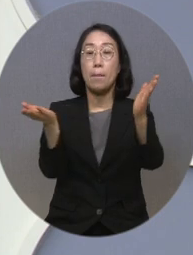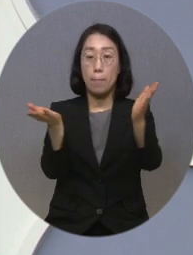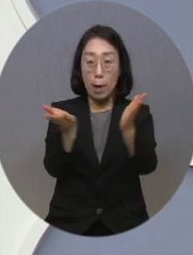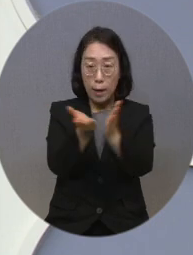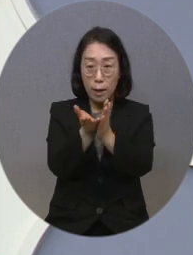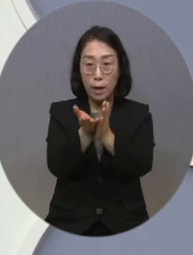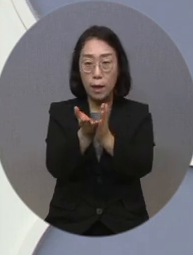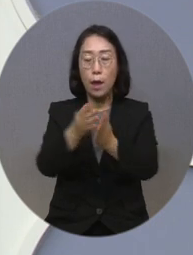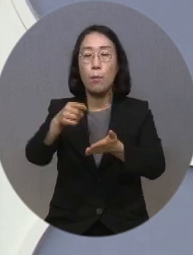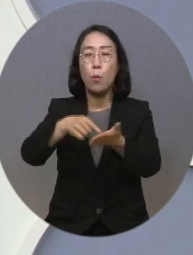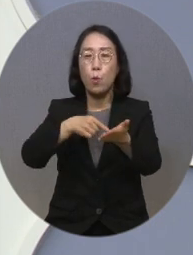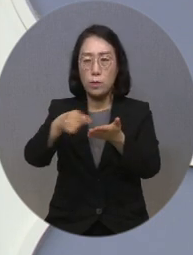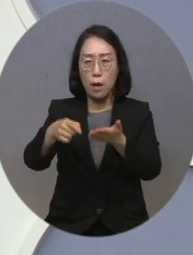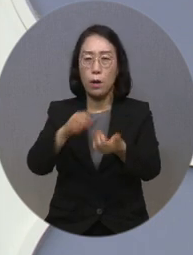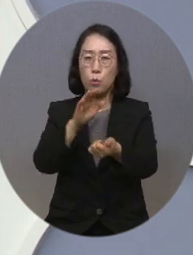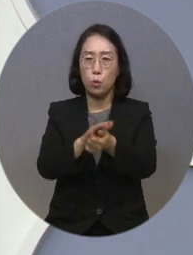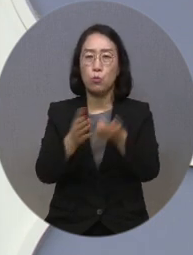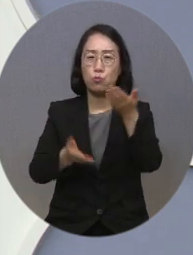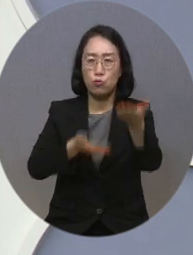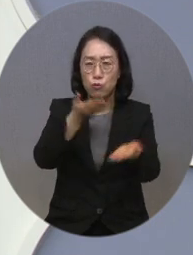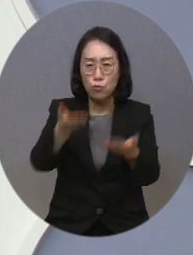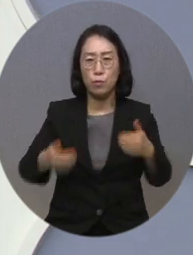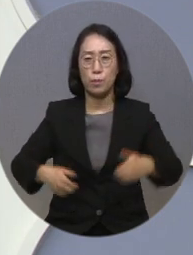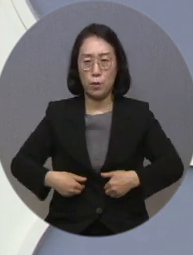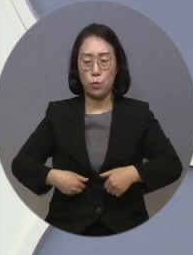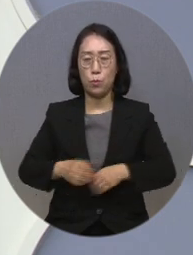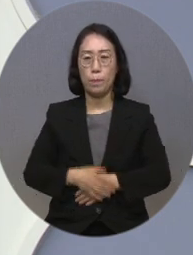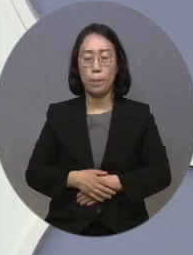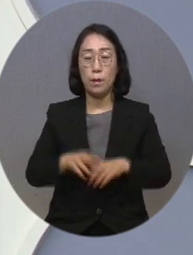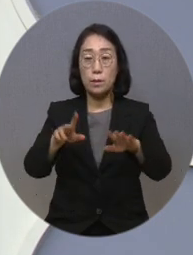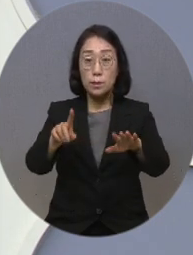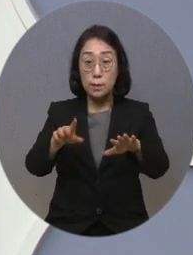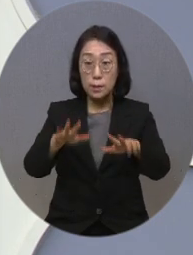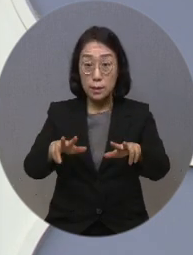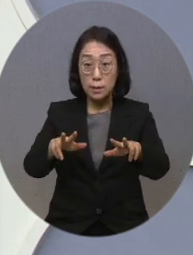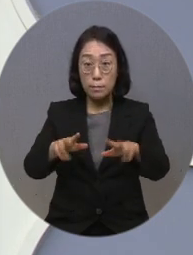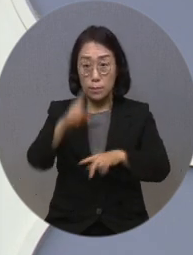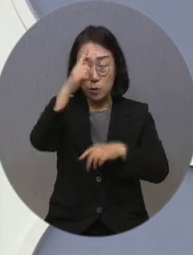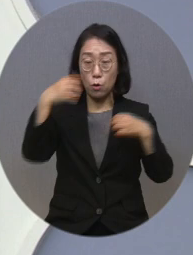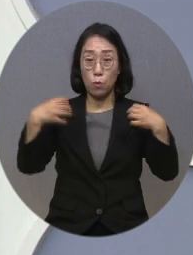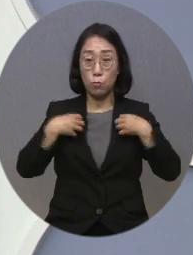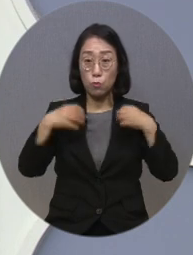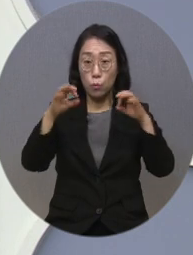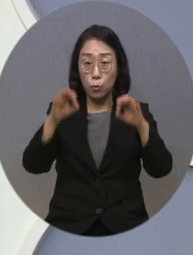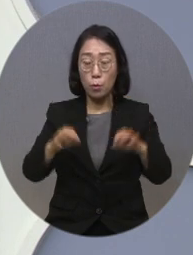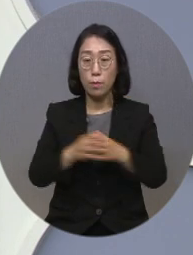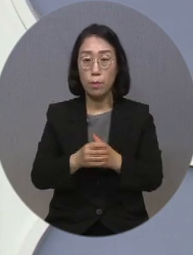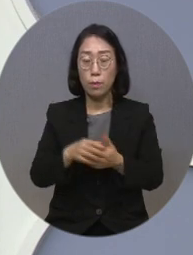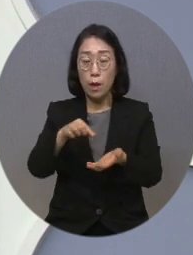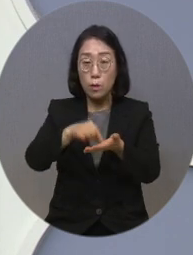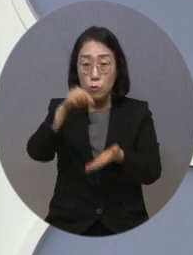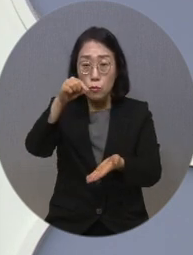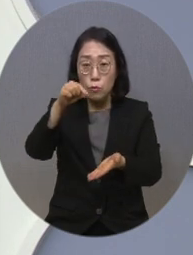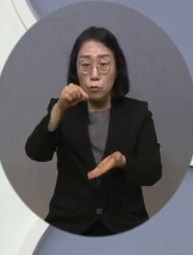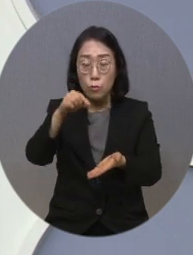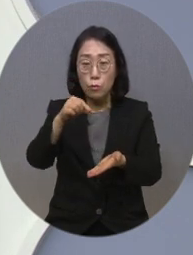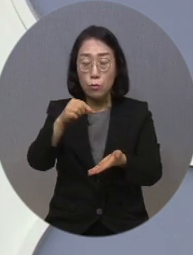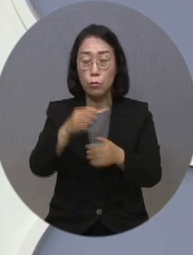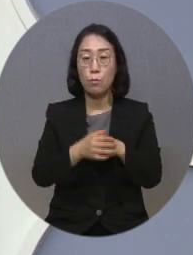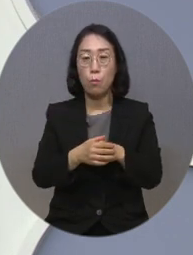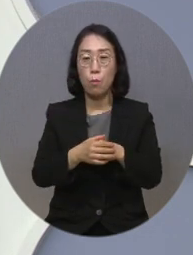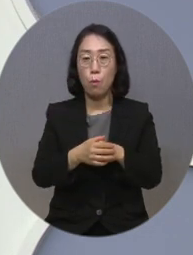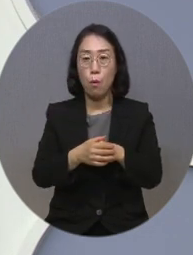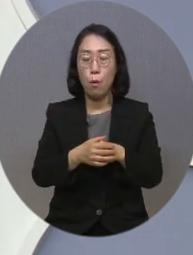그 보상을 해줘야 된다 이렇게 생각을 합니다. 지금 문재인 정부가 하는 것을 보면은 단순 매출이 얼마나